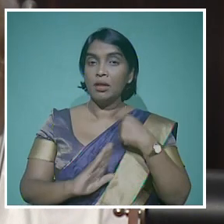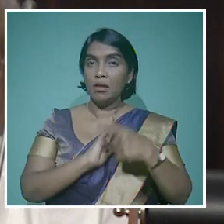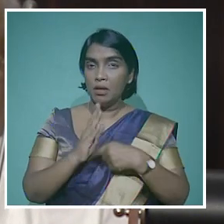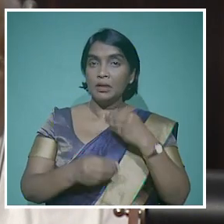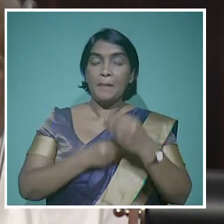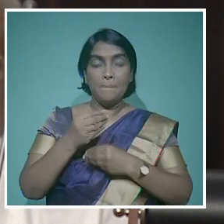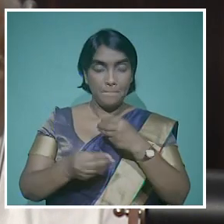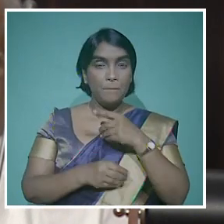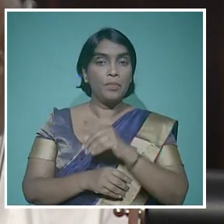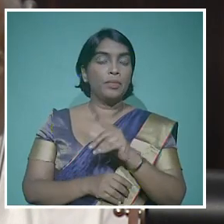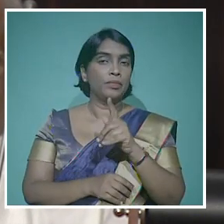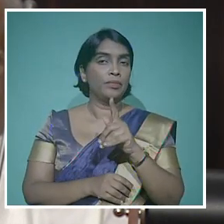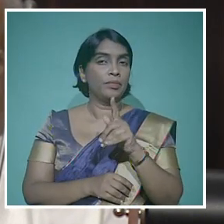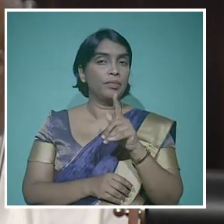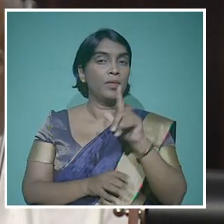දළදේශීය නිෂ්පාදයෙන්